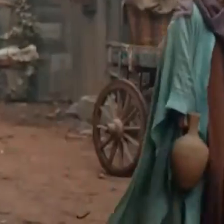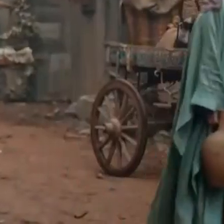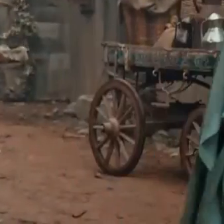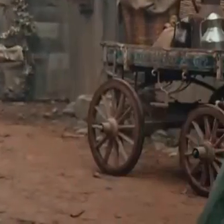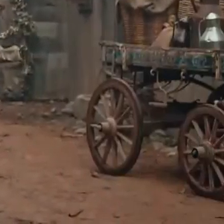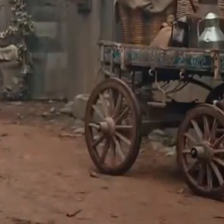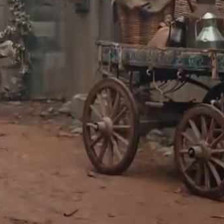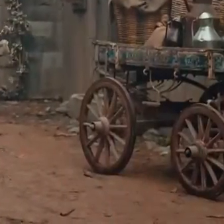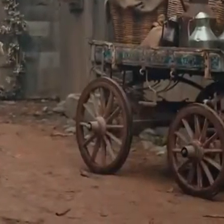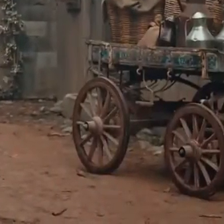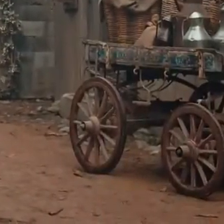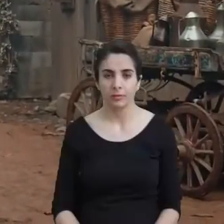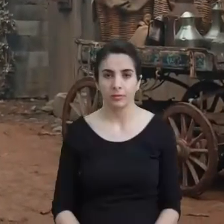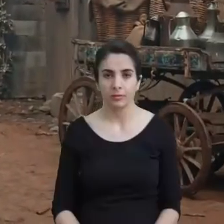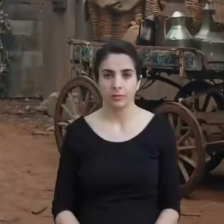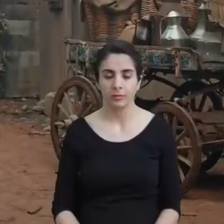fakir mahalledeler.